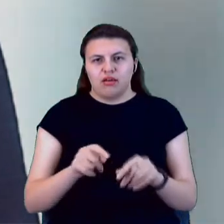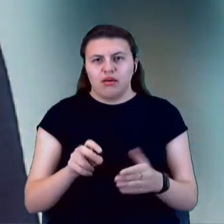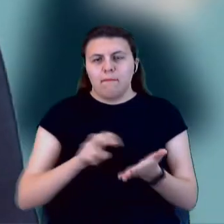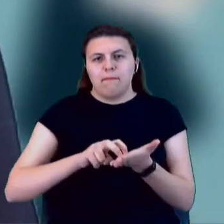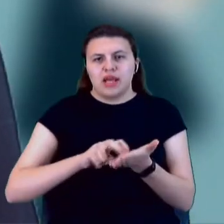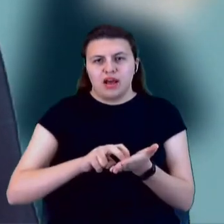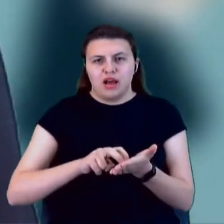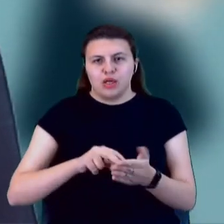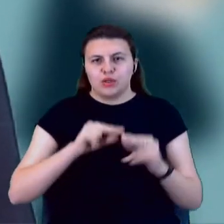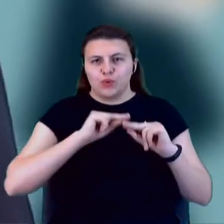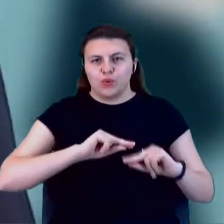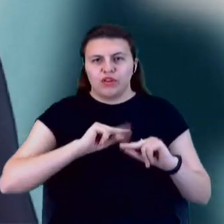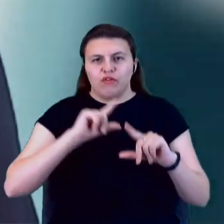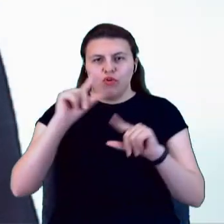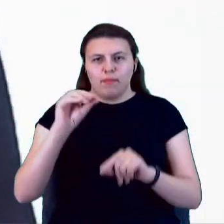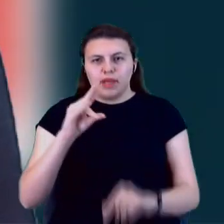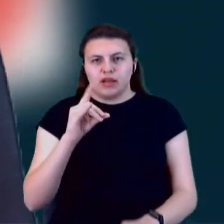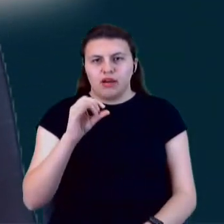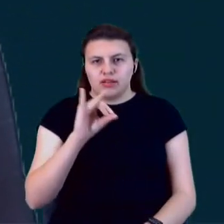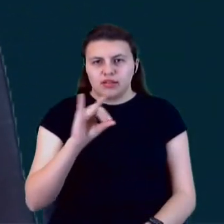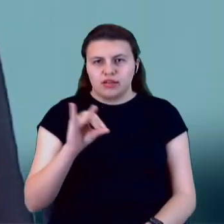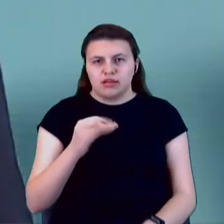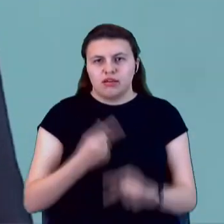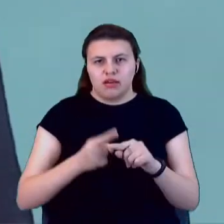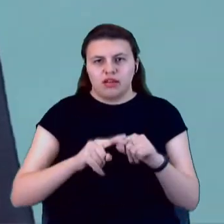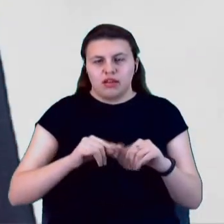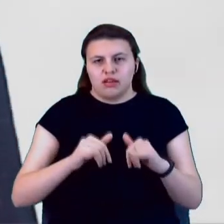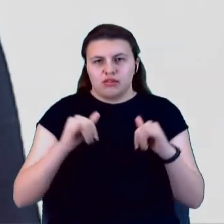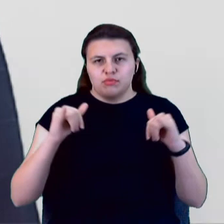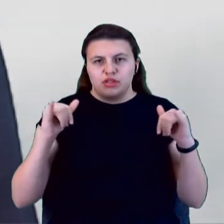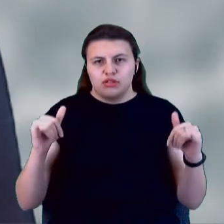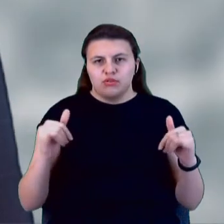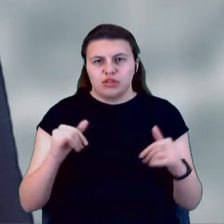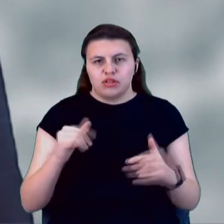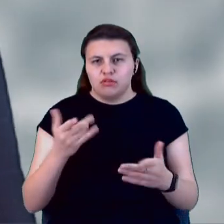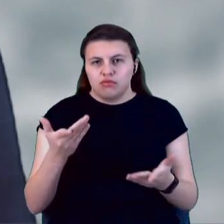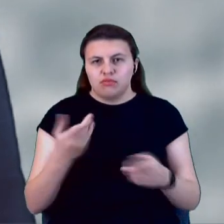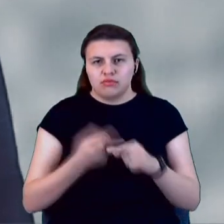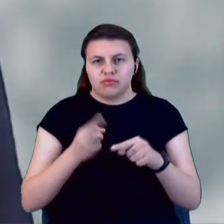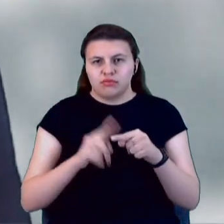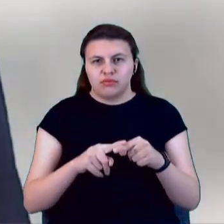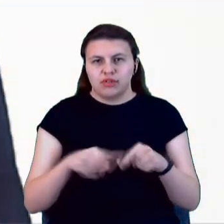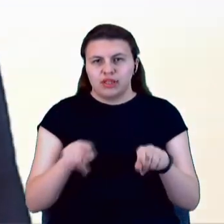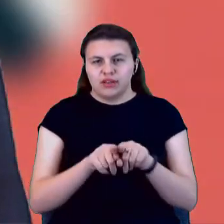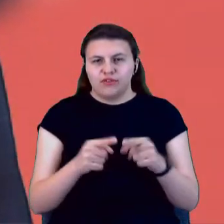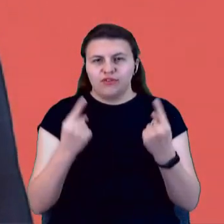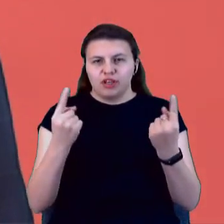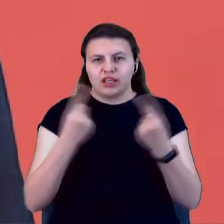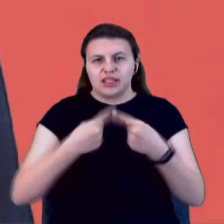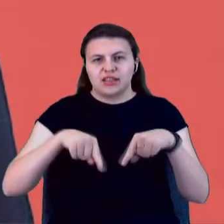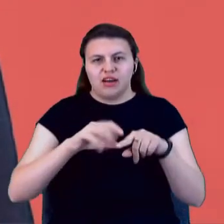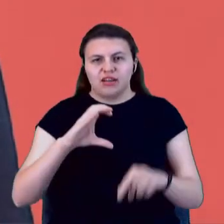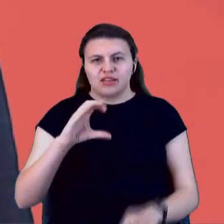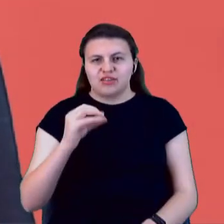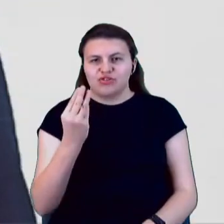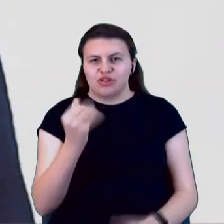достаточно распространенное явление, и, в общем-то, за счет трудовой миграции были созданы такие великие страны, допустим, как Соединенные Штаты Америки.